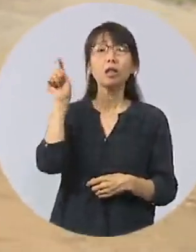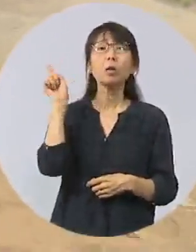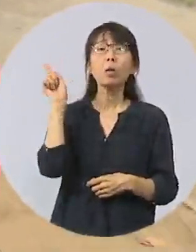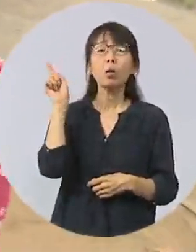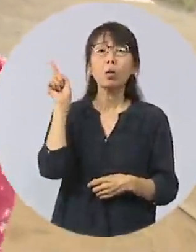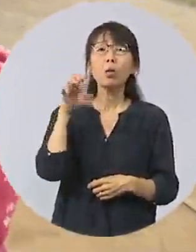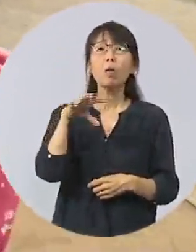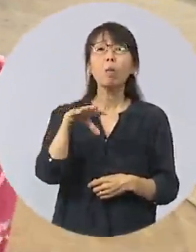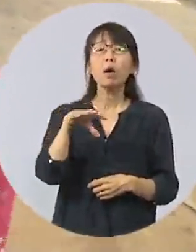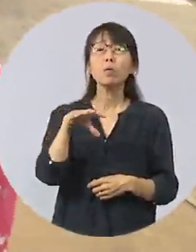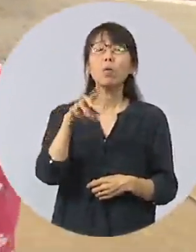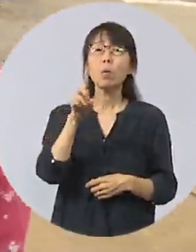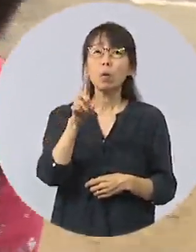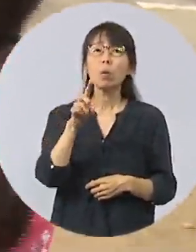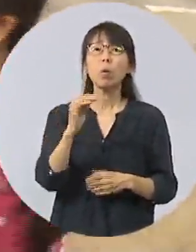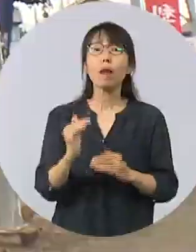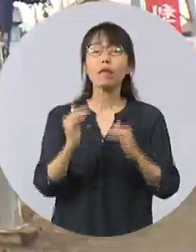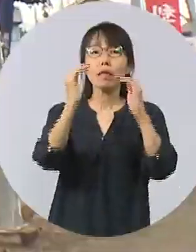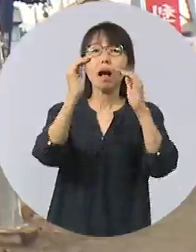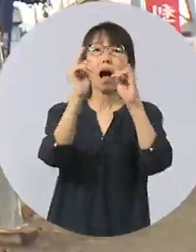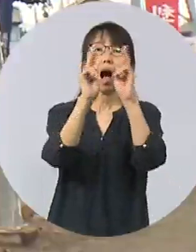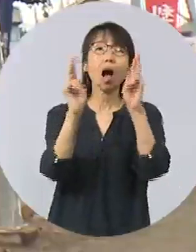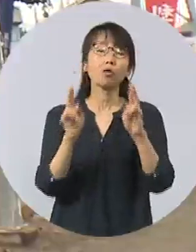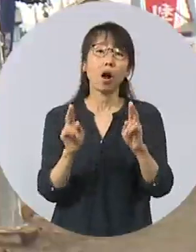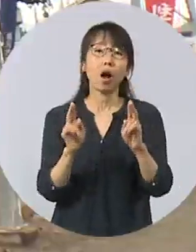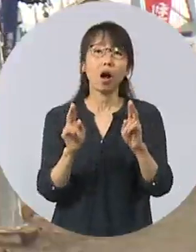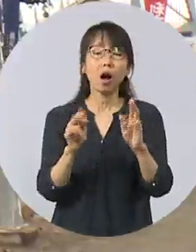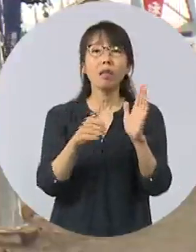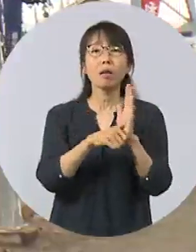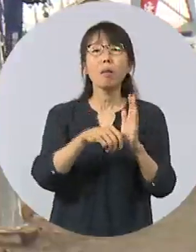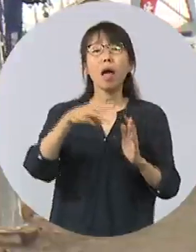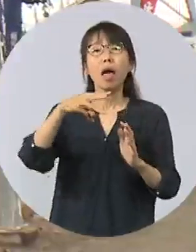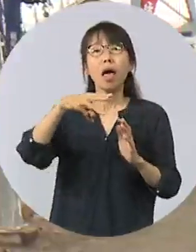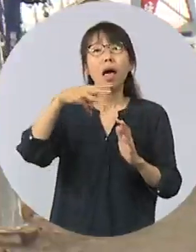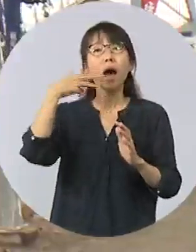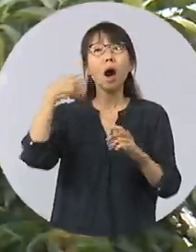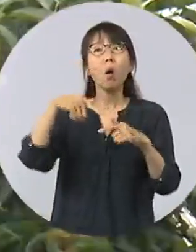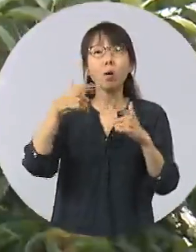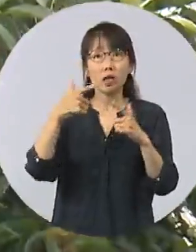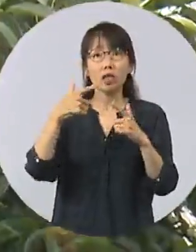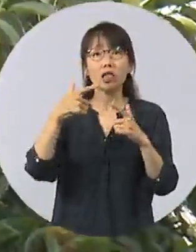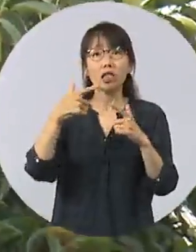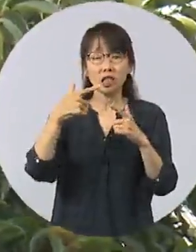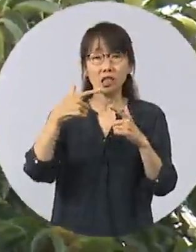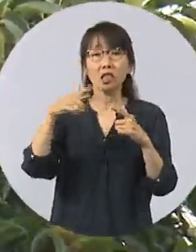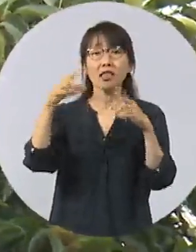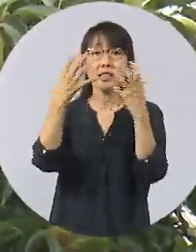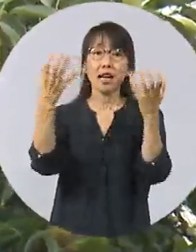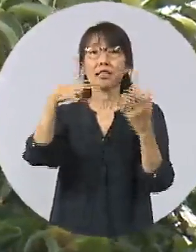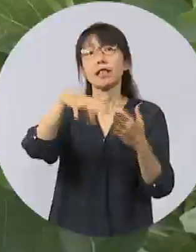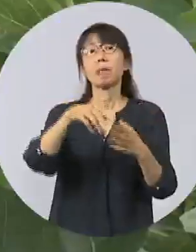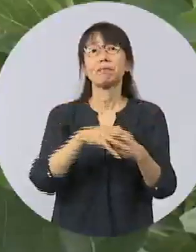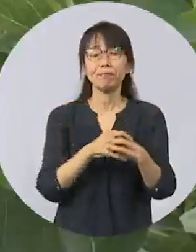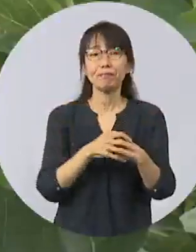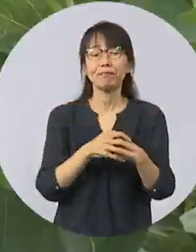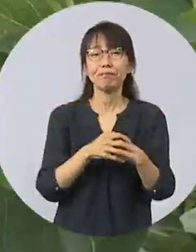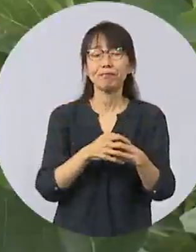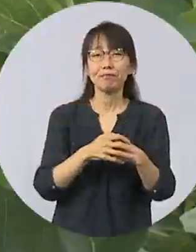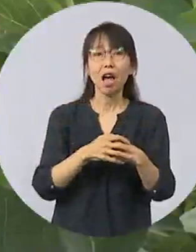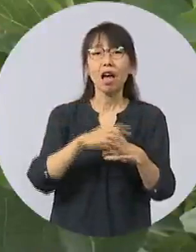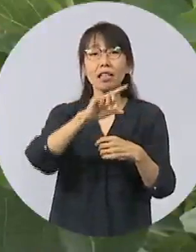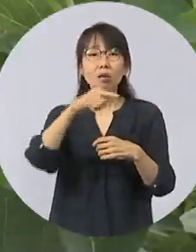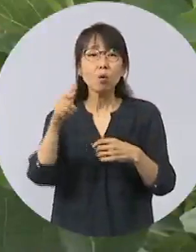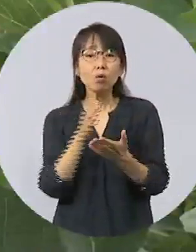ある青木果樹園。こちらではブドウや梨以外にも多くの種類の果物を育てているんです